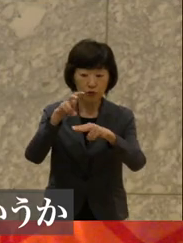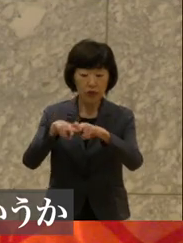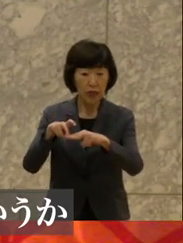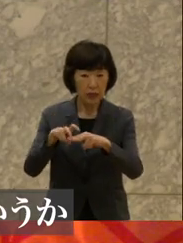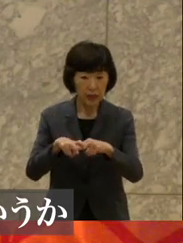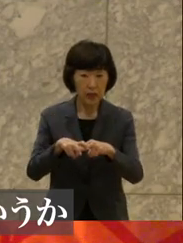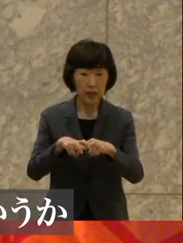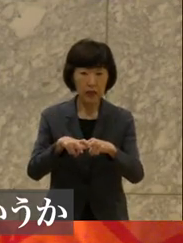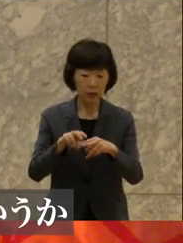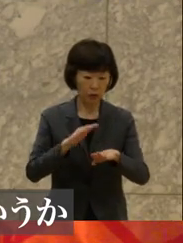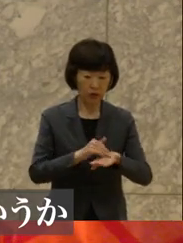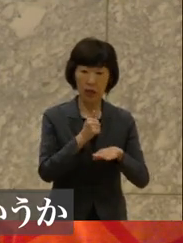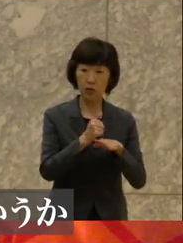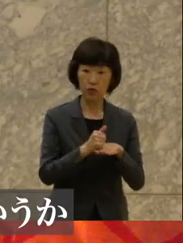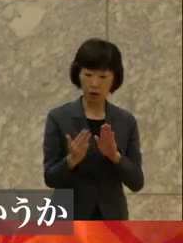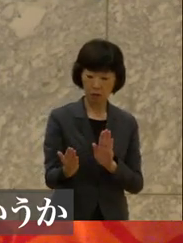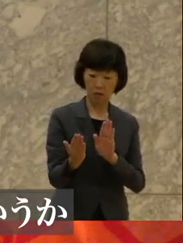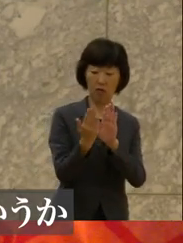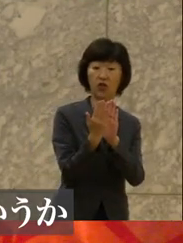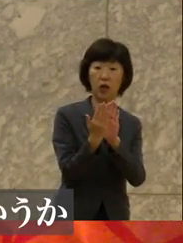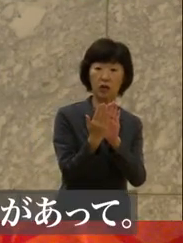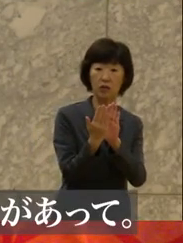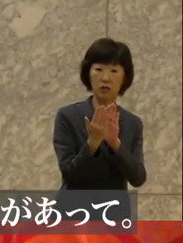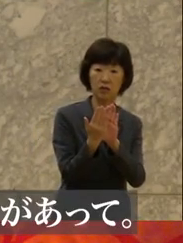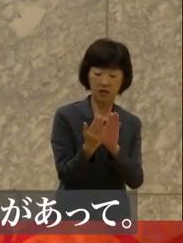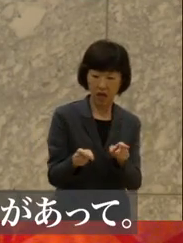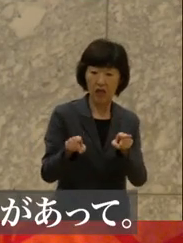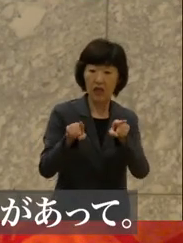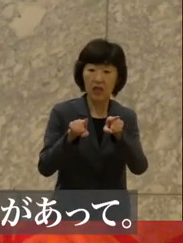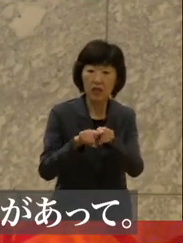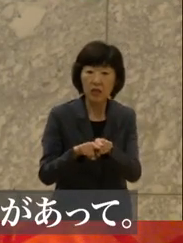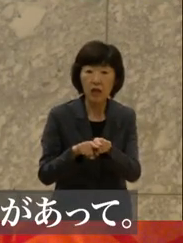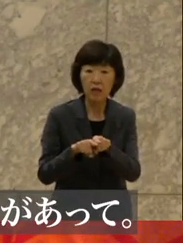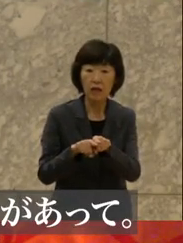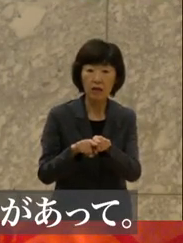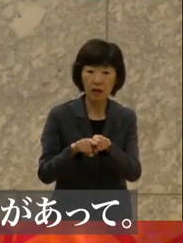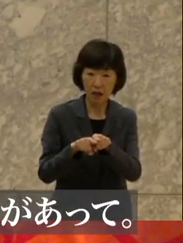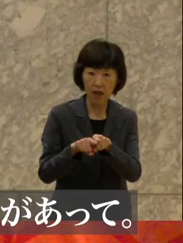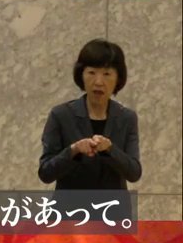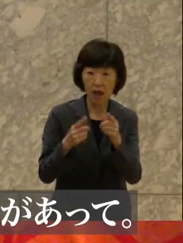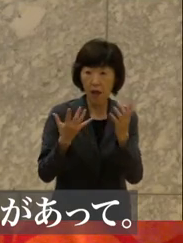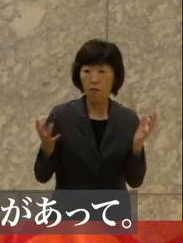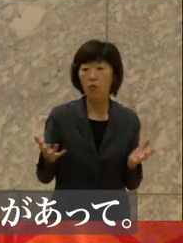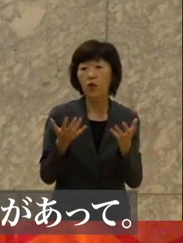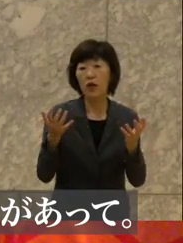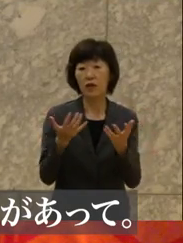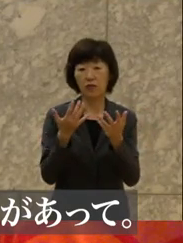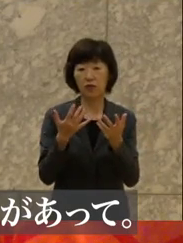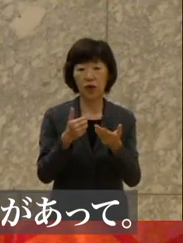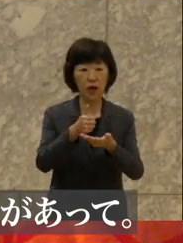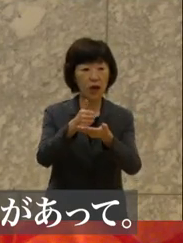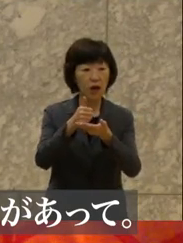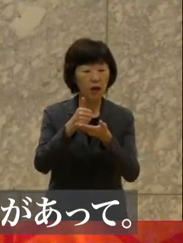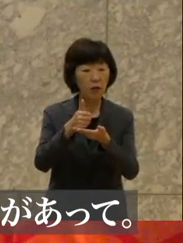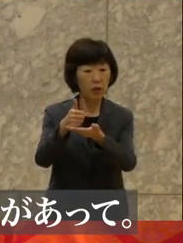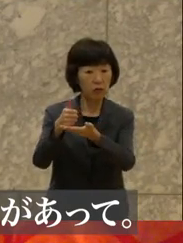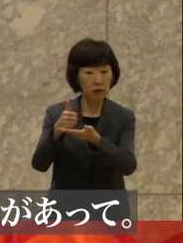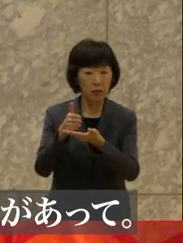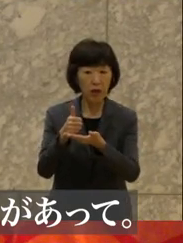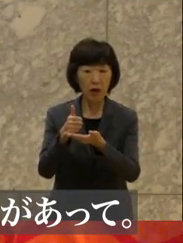フィールド競技は一体となって盛り上がるというか選手の記録をもう観客もその